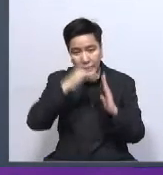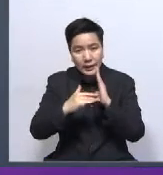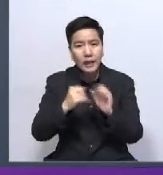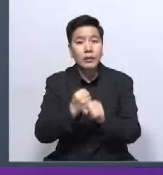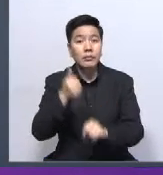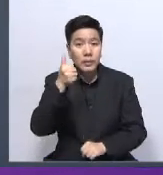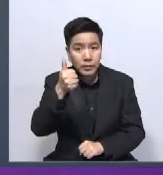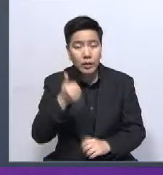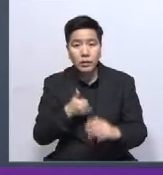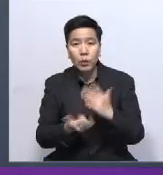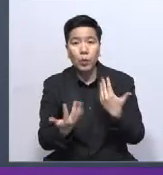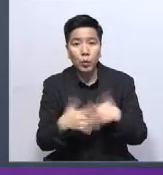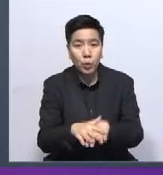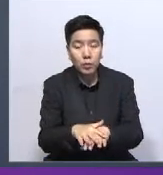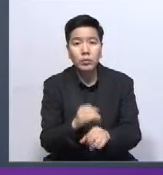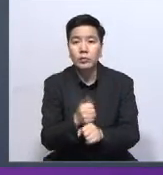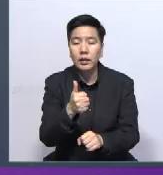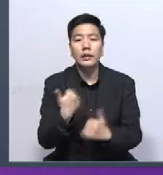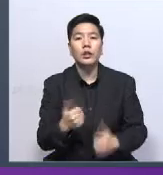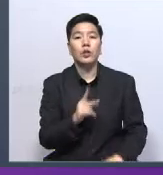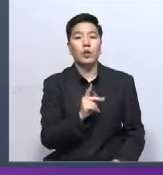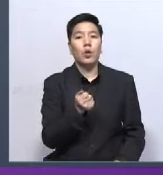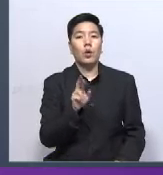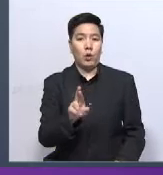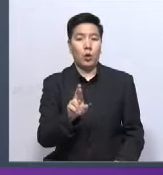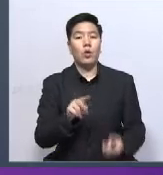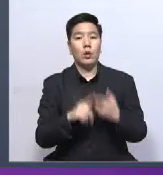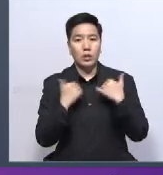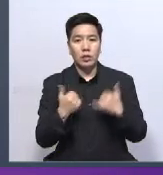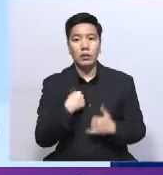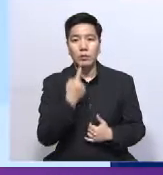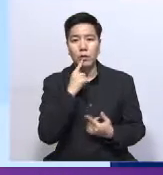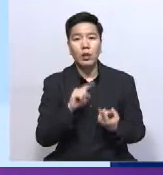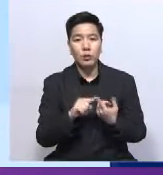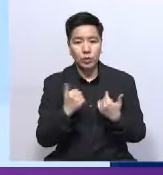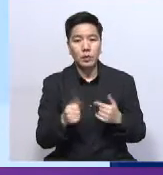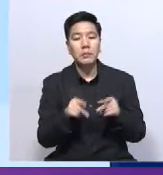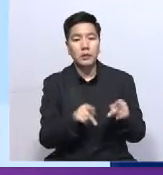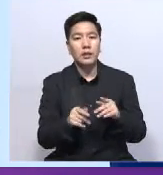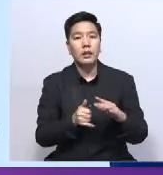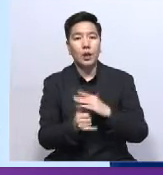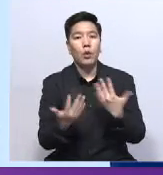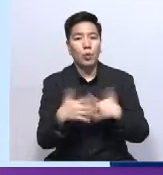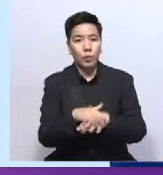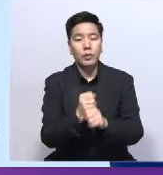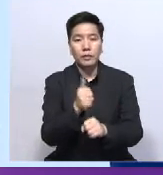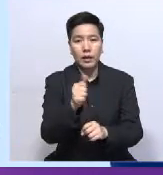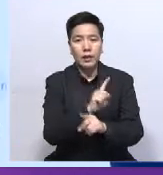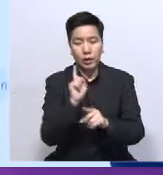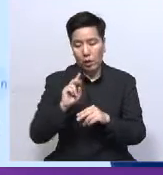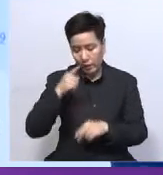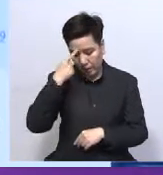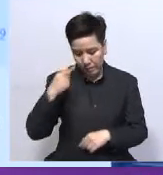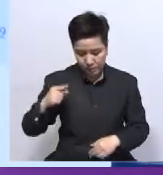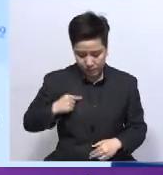ถวายพระเพลิงพระบรมศพซึ่งกอรพระราชพิธียืนยันนะคะว่าสามารถเข้าร่วมได้แต่ต้องติดริบบิ้นสีดำ